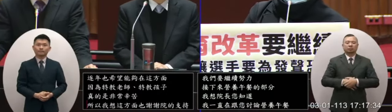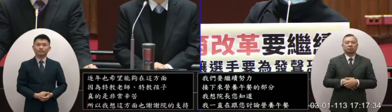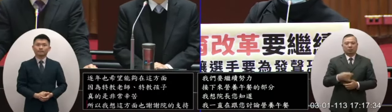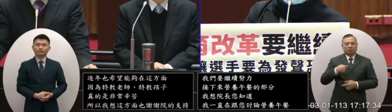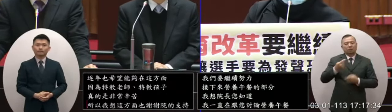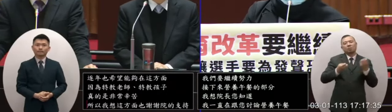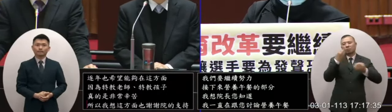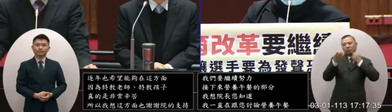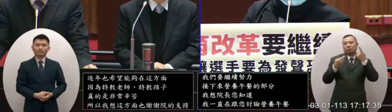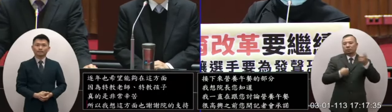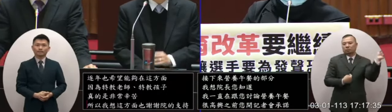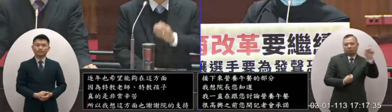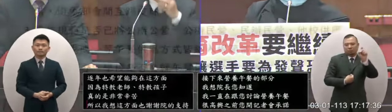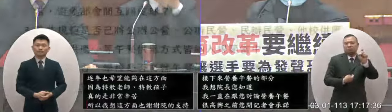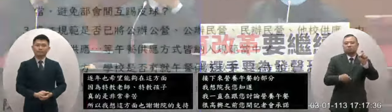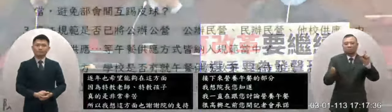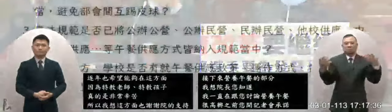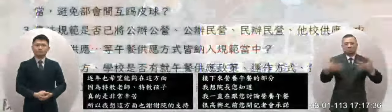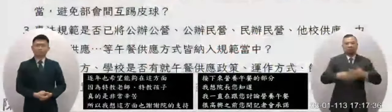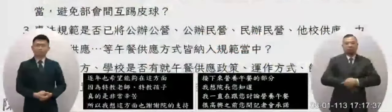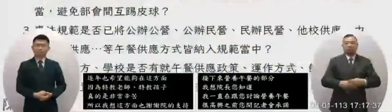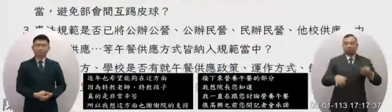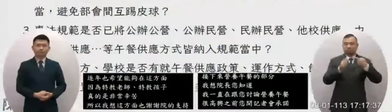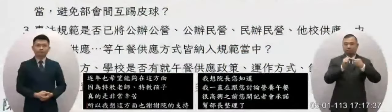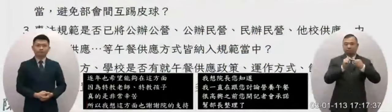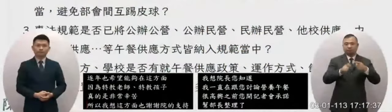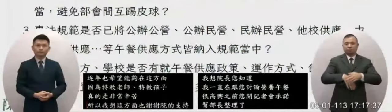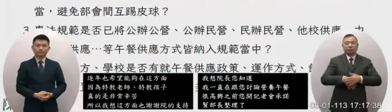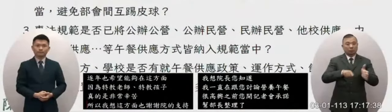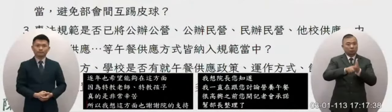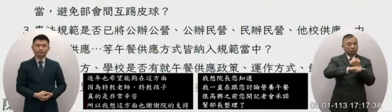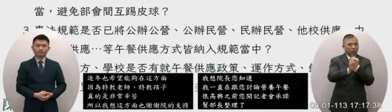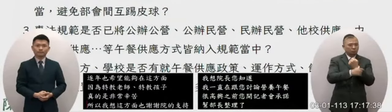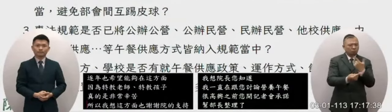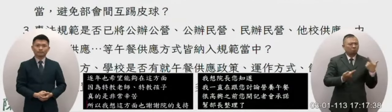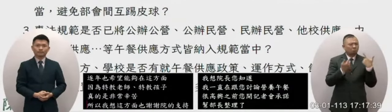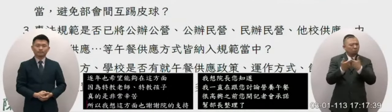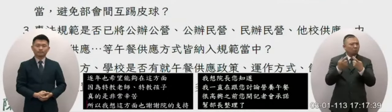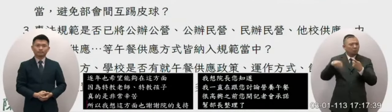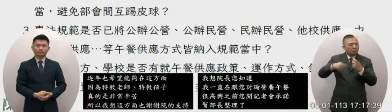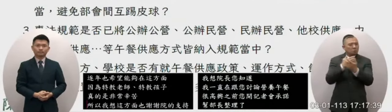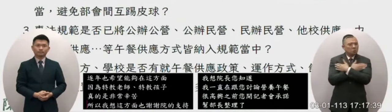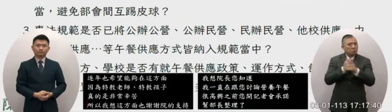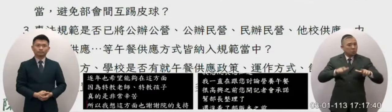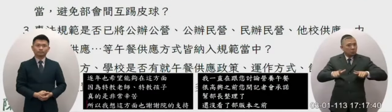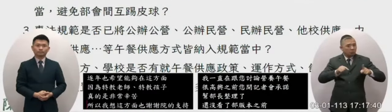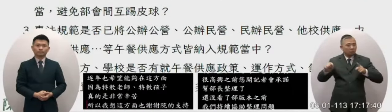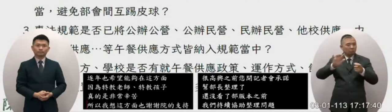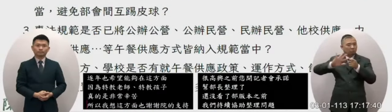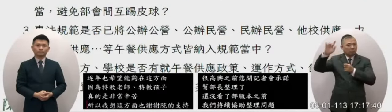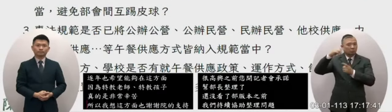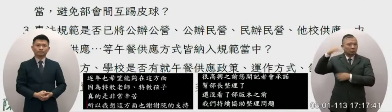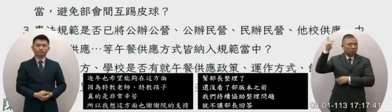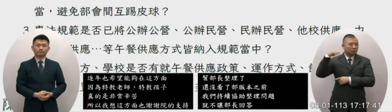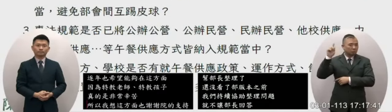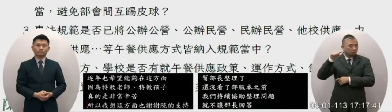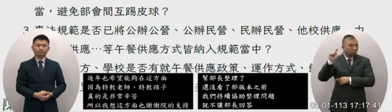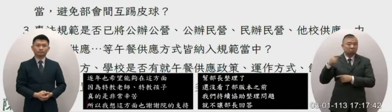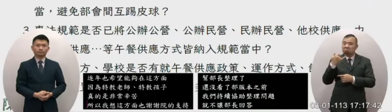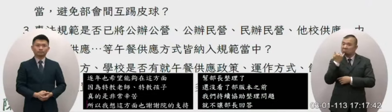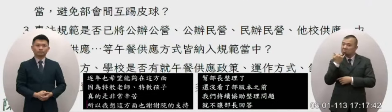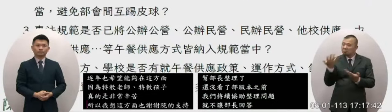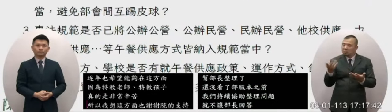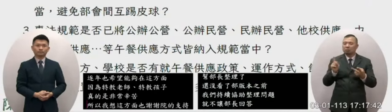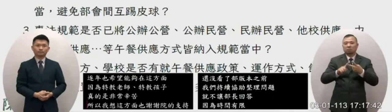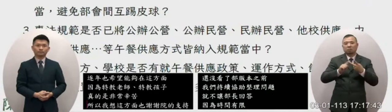分享了10个我们看到很大很大的问题哦。第一个，专法适用范围到底有没有包含幼儿园及高中职，还有跨部会合作的部